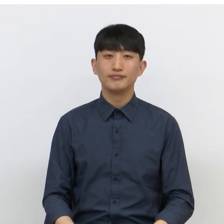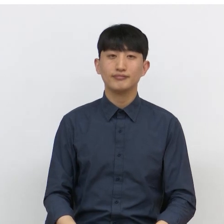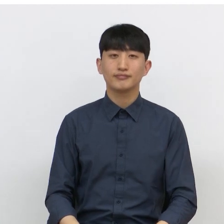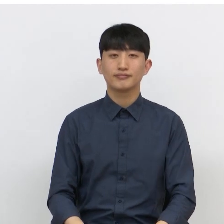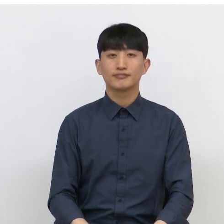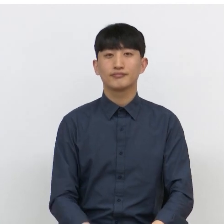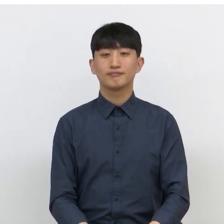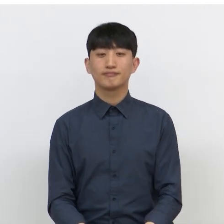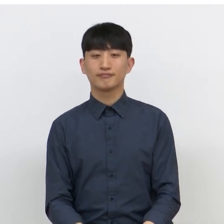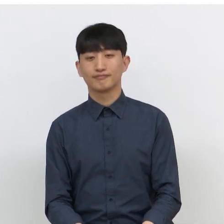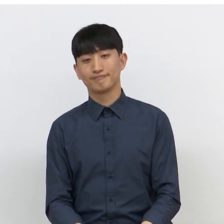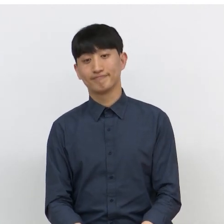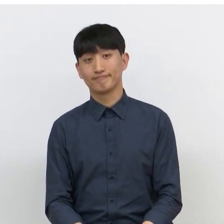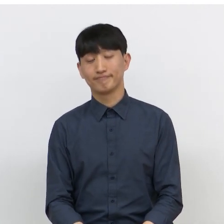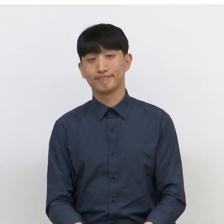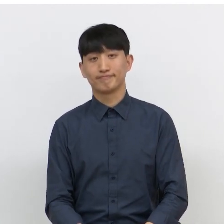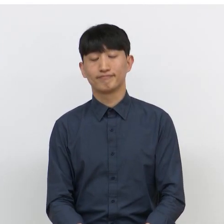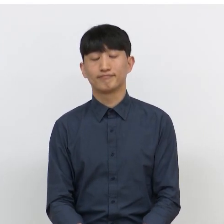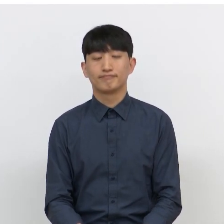이제 또